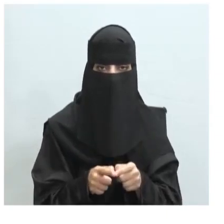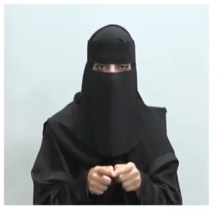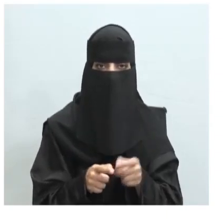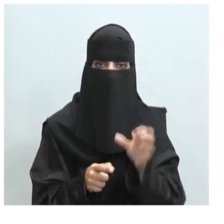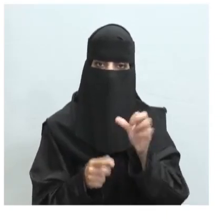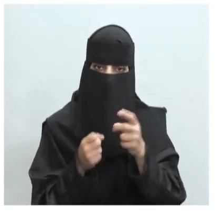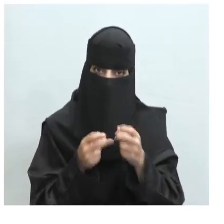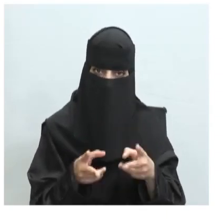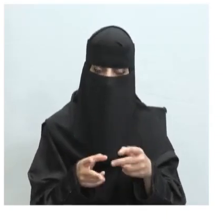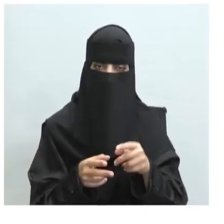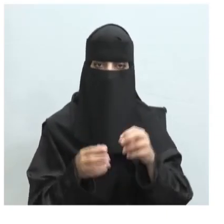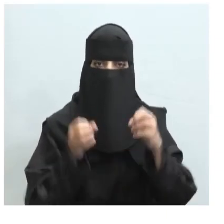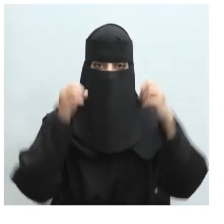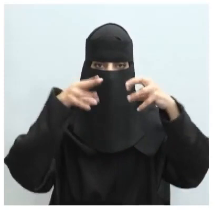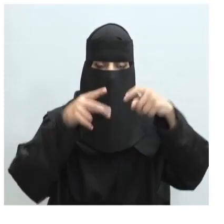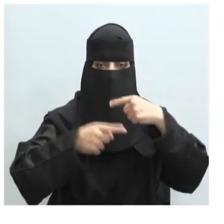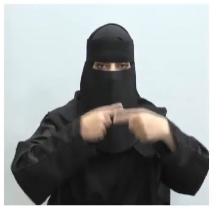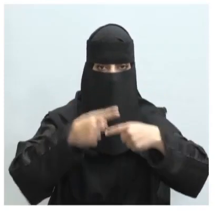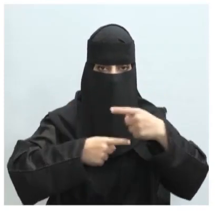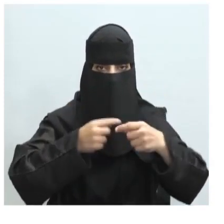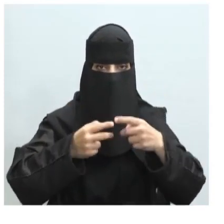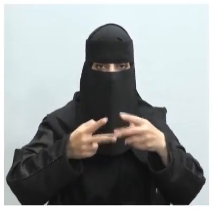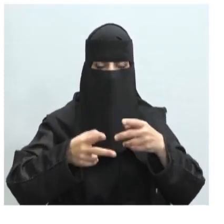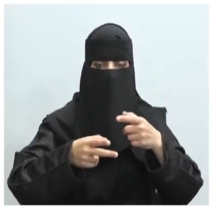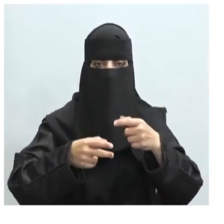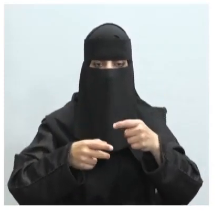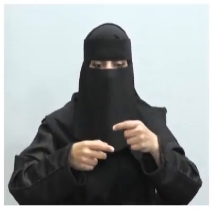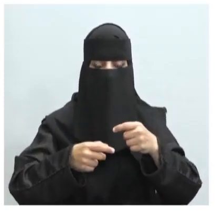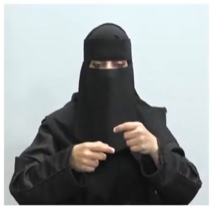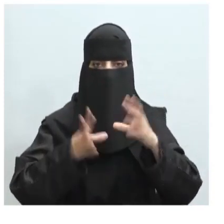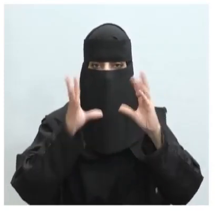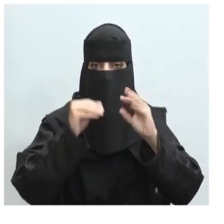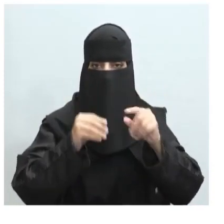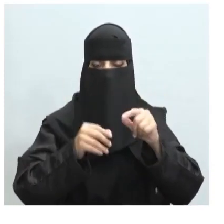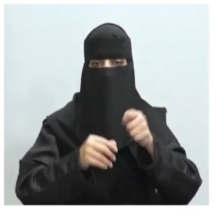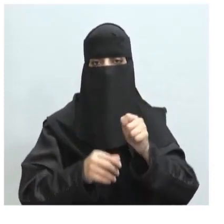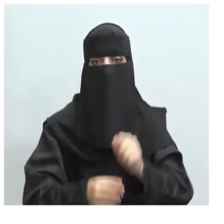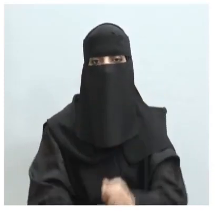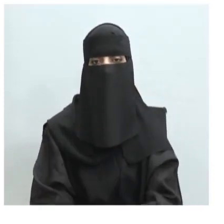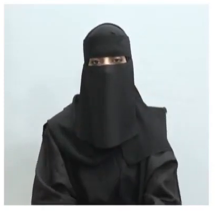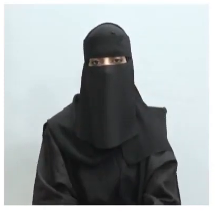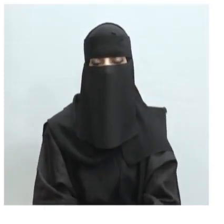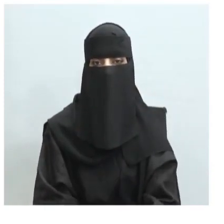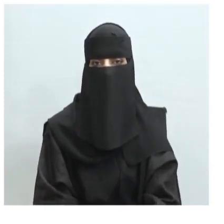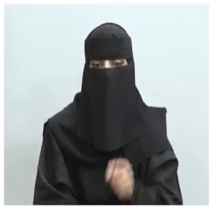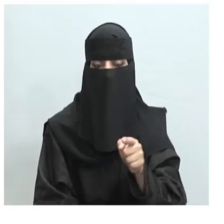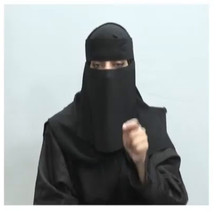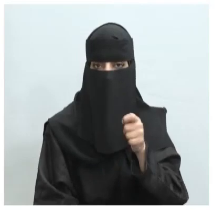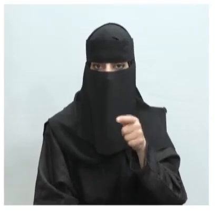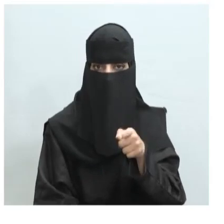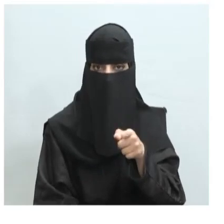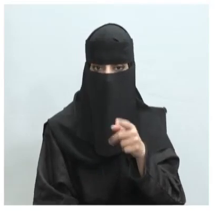وفتح ذلك المصباح او فتح او فتحه باغلاق ذلك المصباح فعندما يكون المفتاح